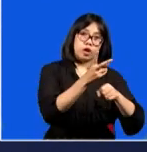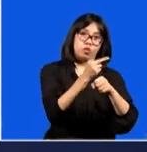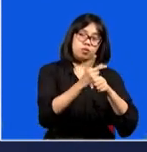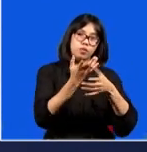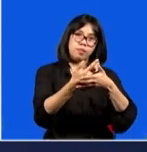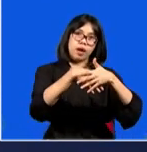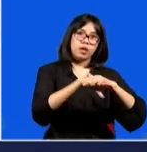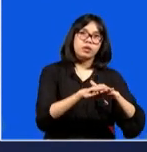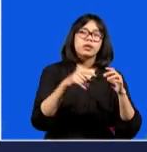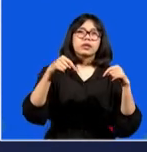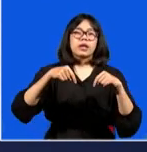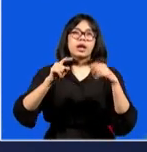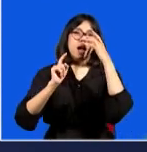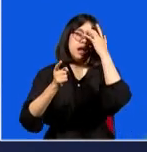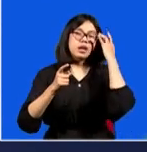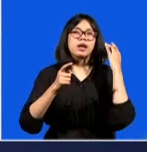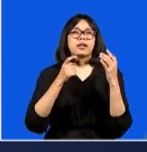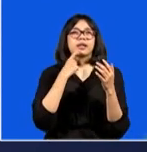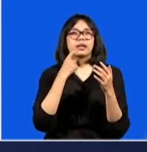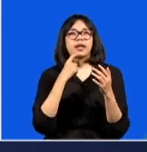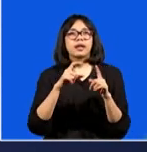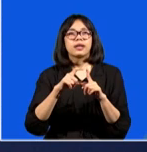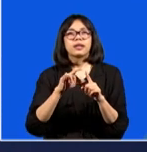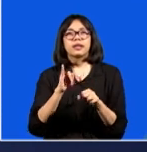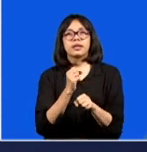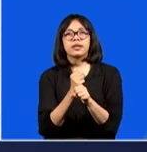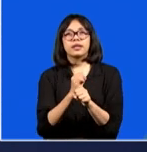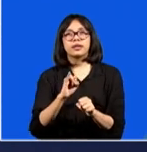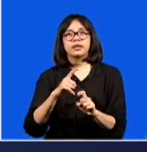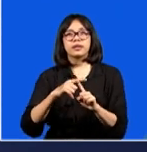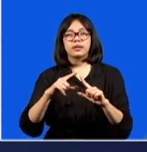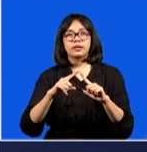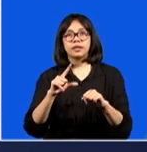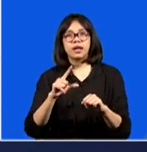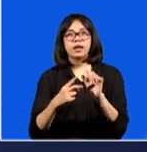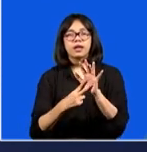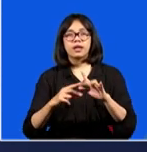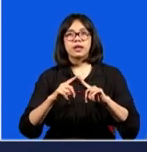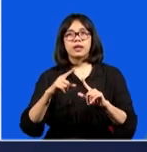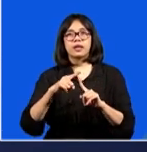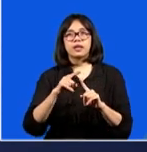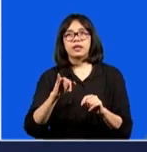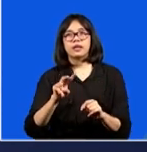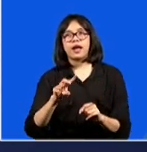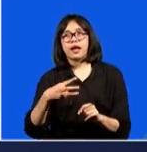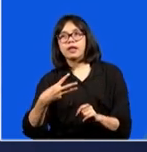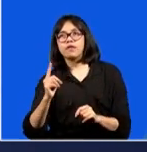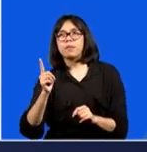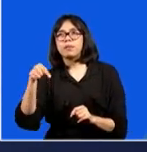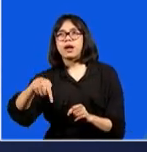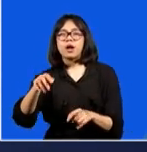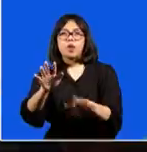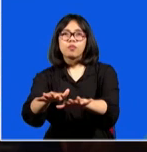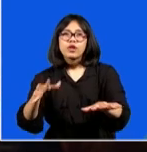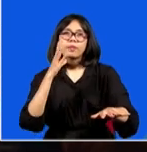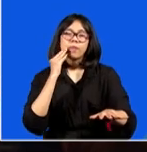digital ini yang lebih dekat dengan dengan pengalaman-pengalaman anak-anak muridnya gitu ya itu